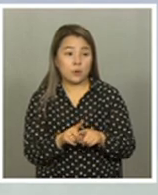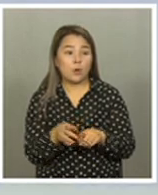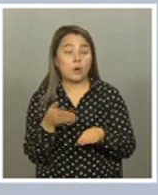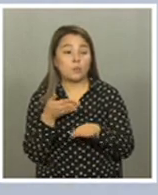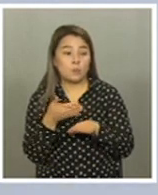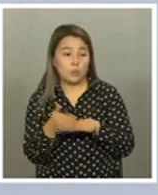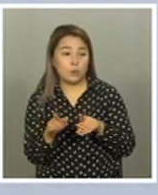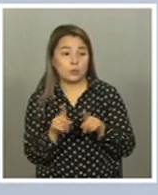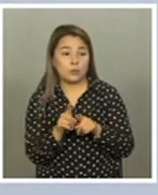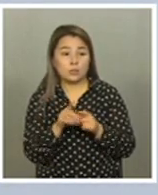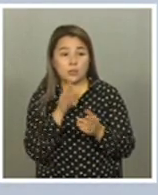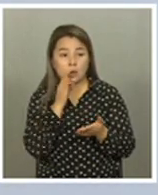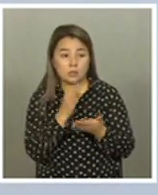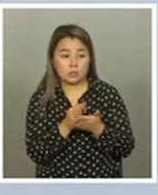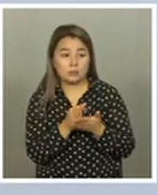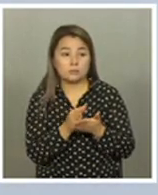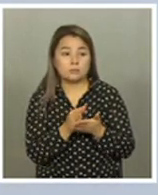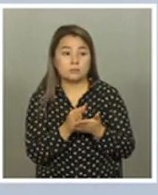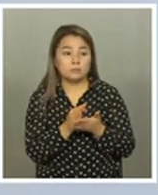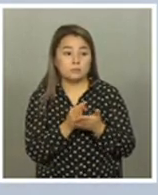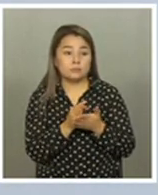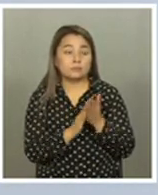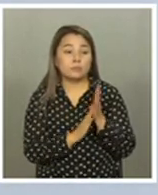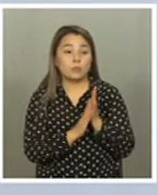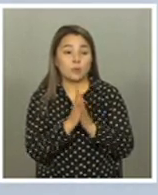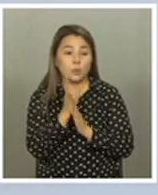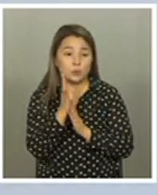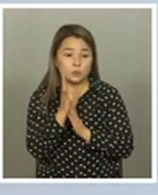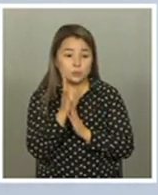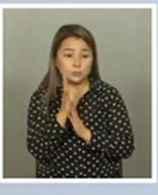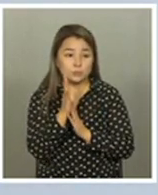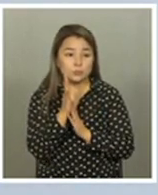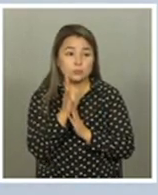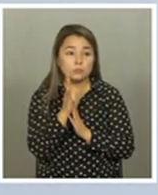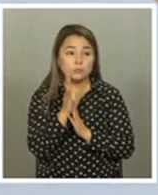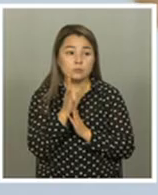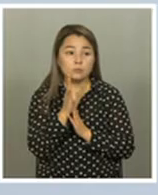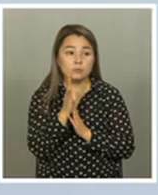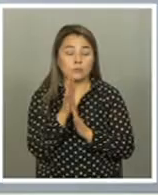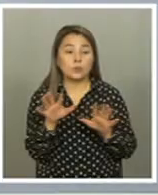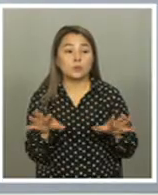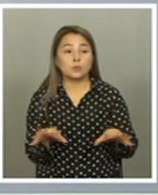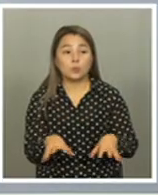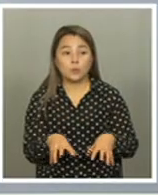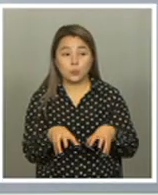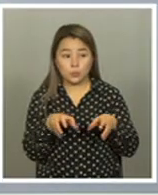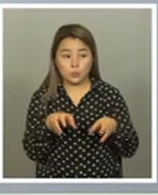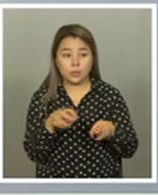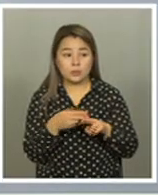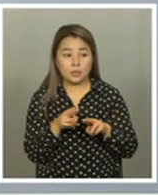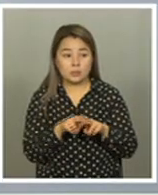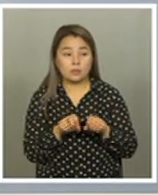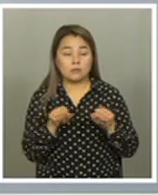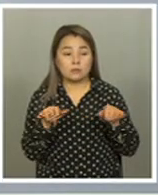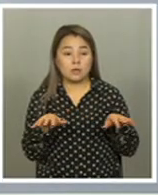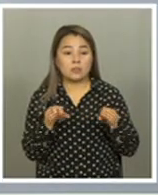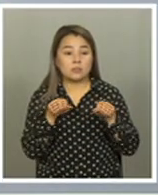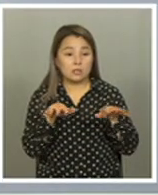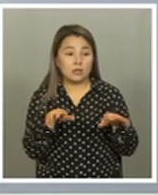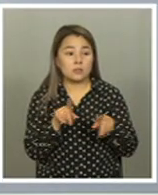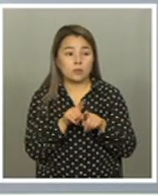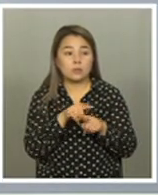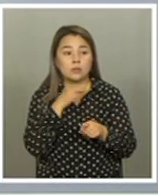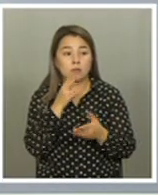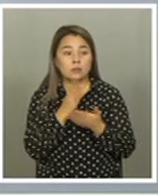аймағы, өсу аймағы, сору аймағында мынадай ерекше түкшелері болады